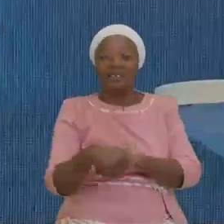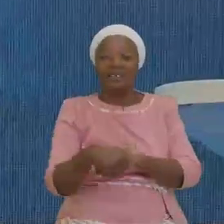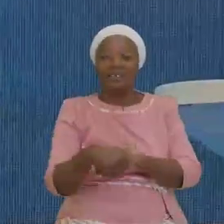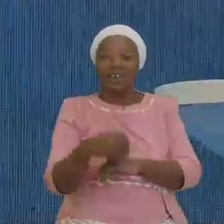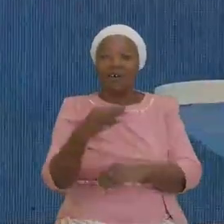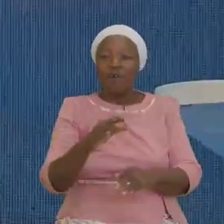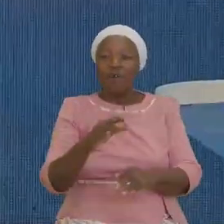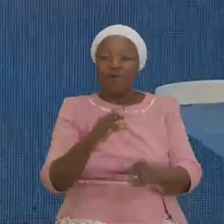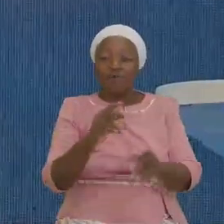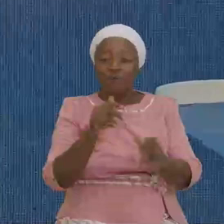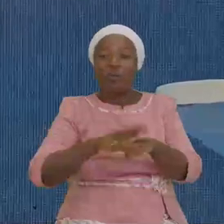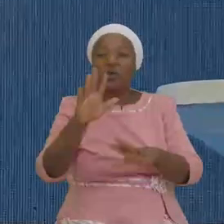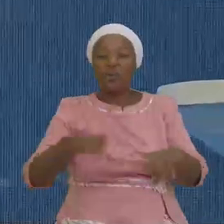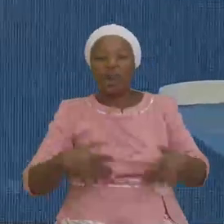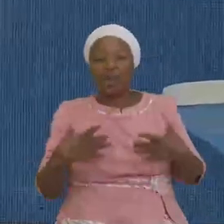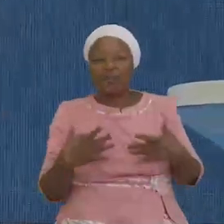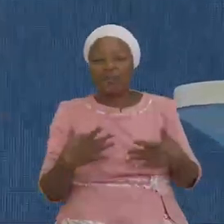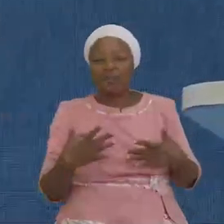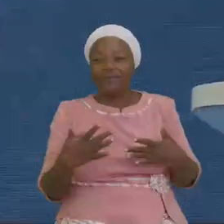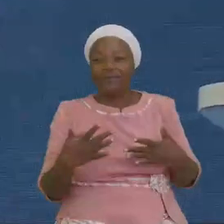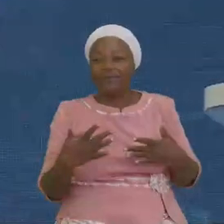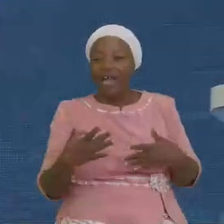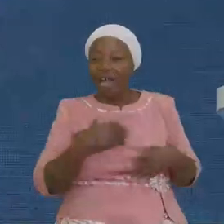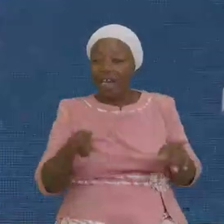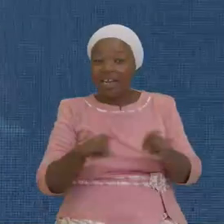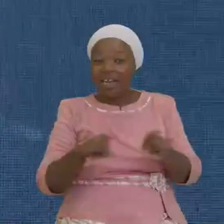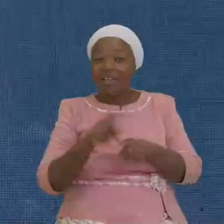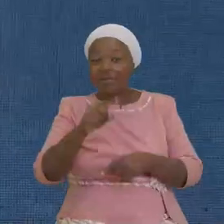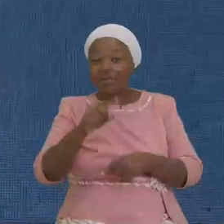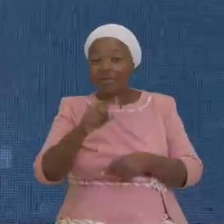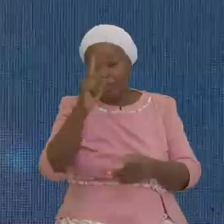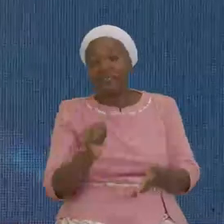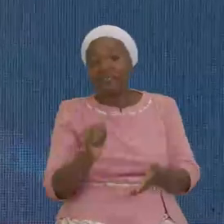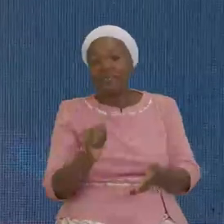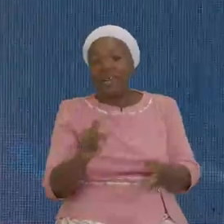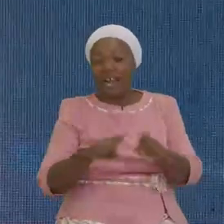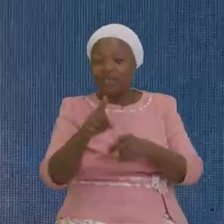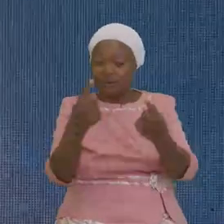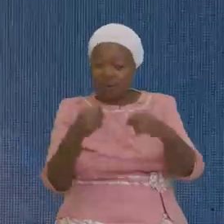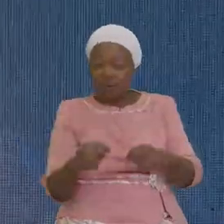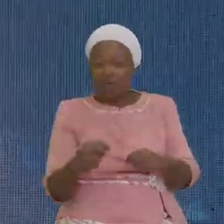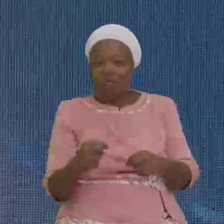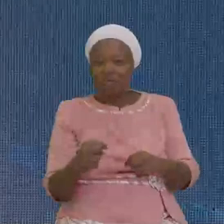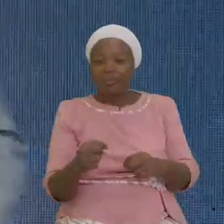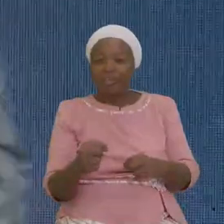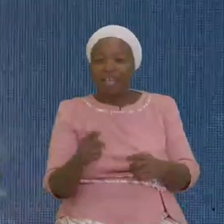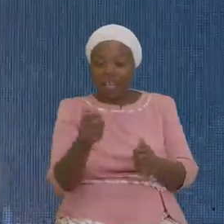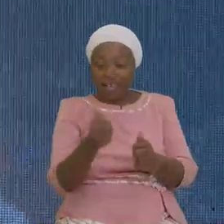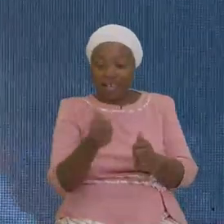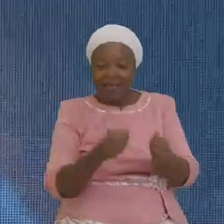vous. Ce soir, c'est une soirée de bénédiction sur vous. Et comme vous